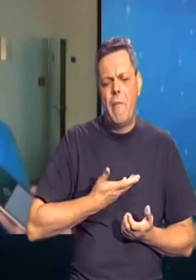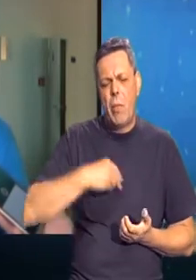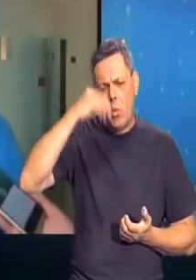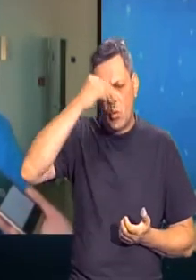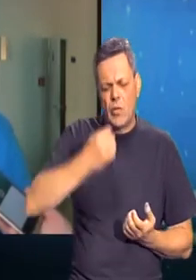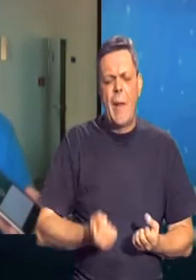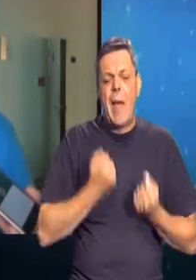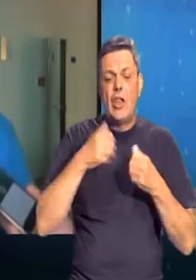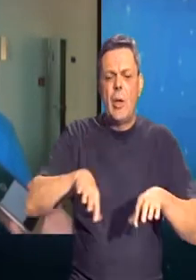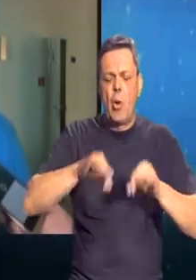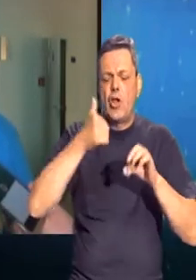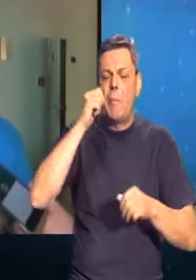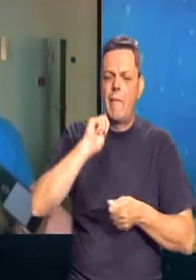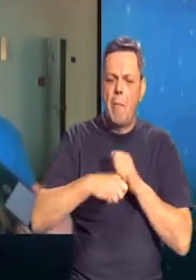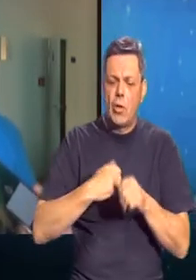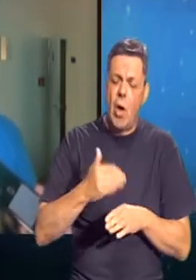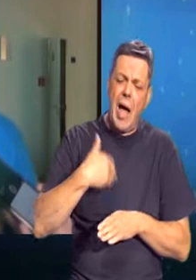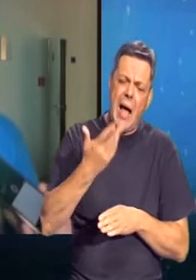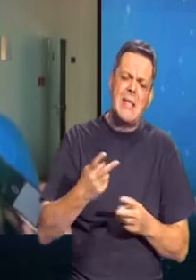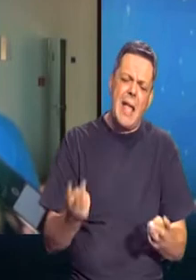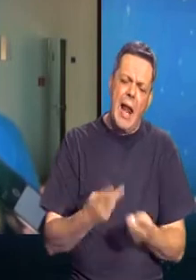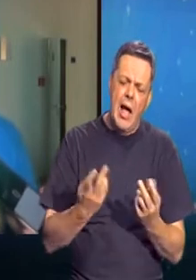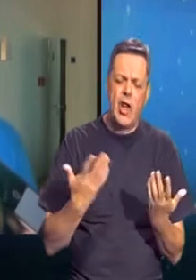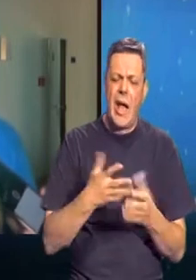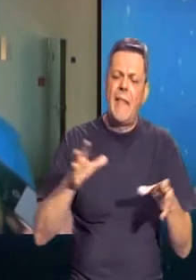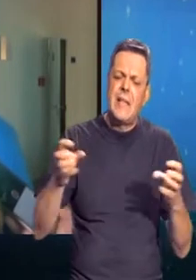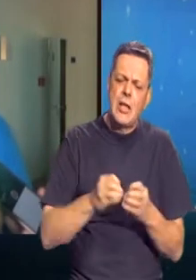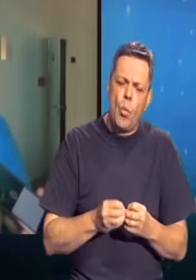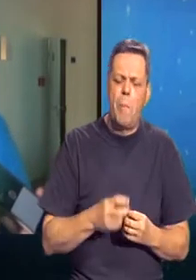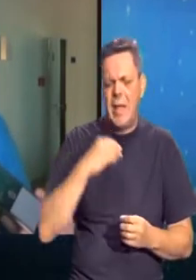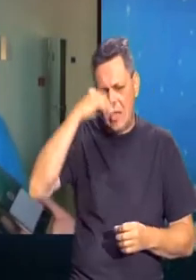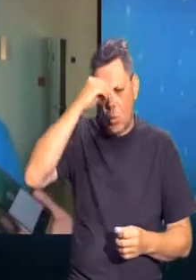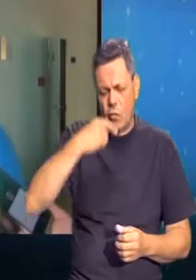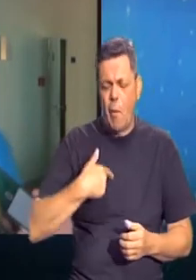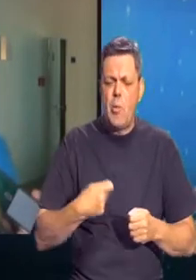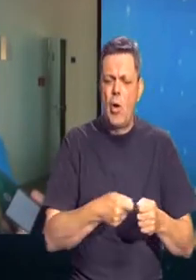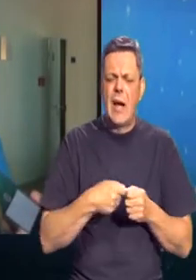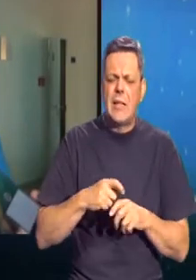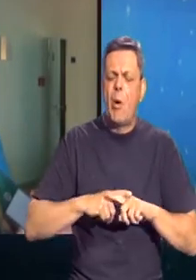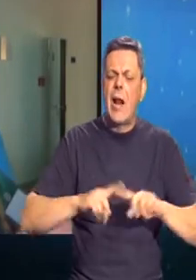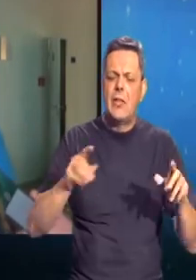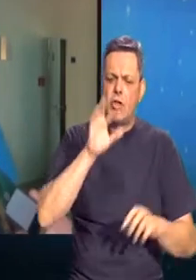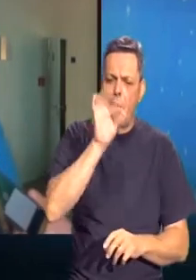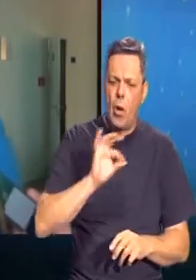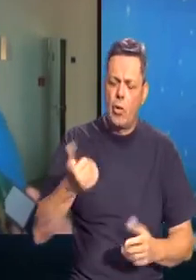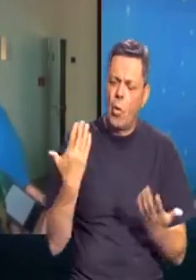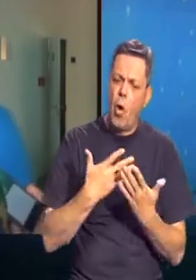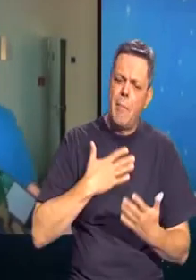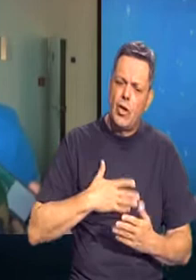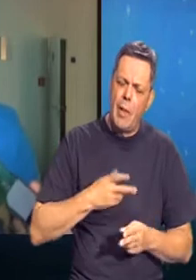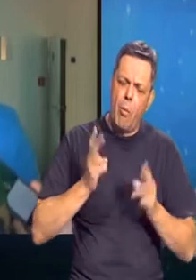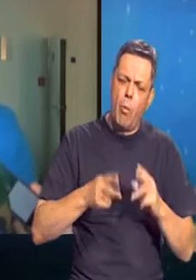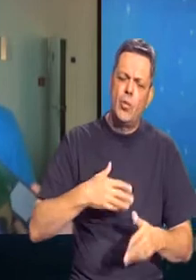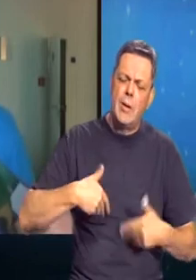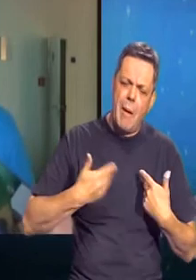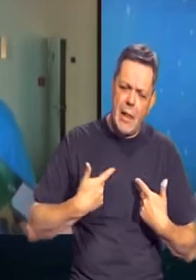iskustva. Najteže je pronaći prvi posao, kasnije sve ide lakše kad se skupi neko iskustvo. Mi organiziramo različite projekte kojima želimo